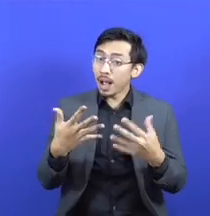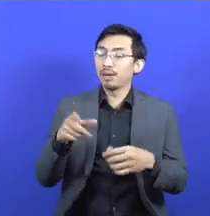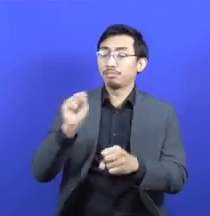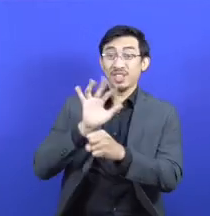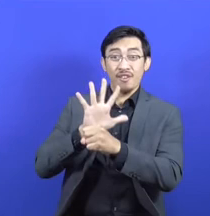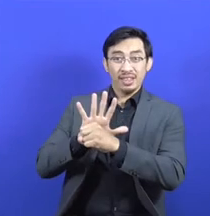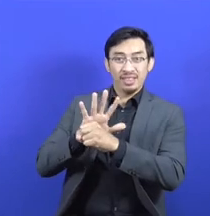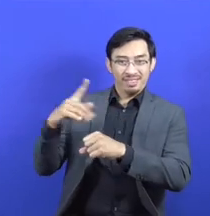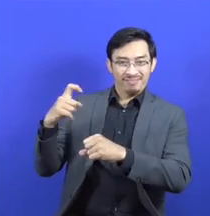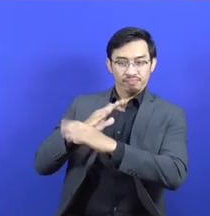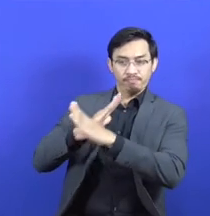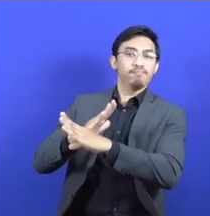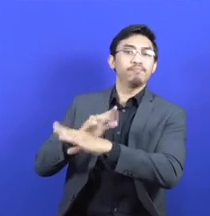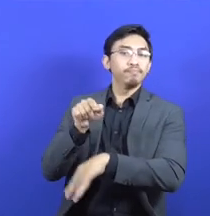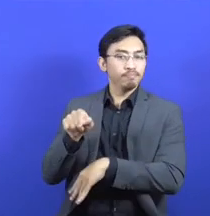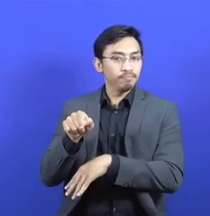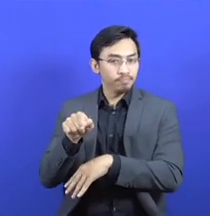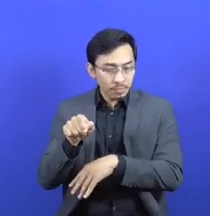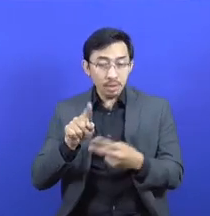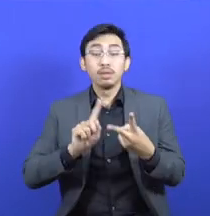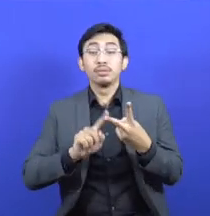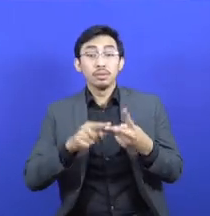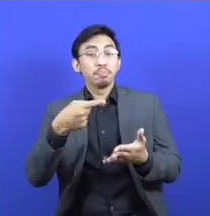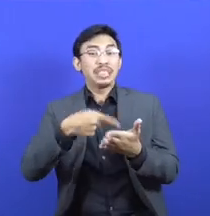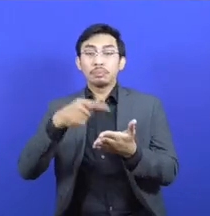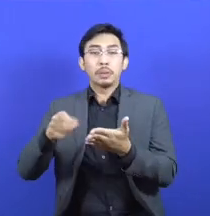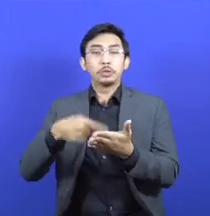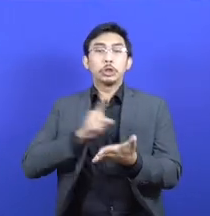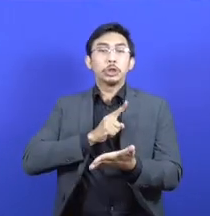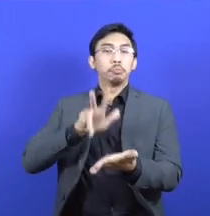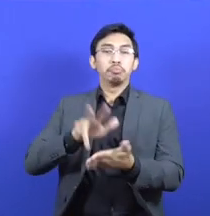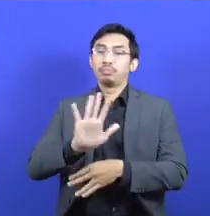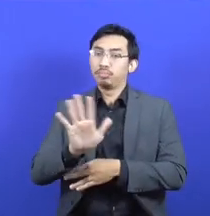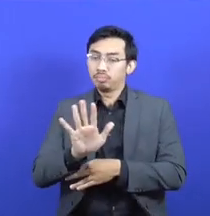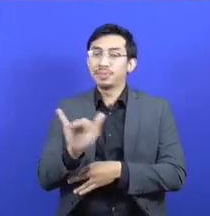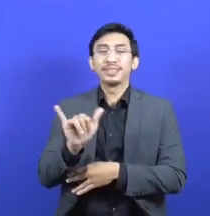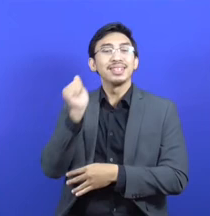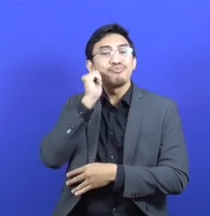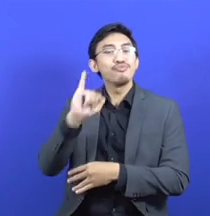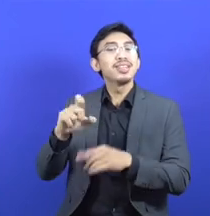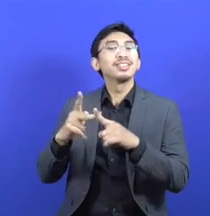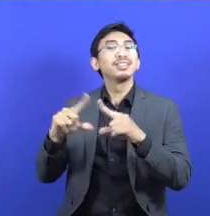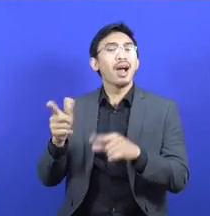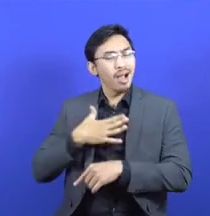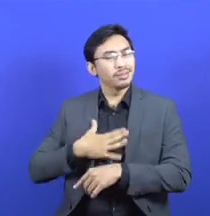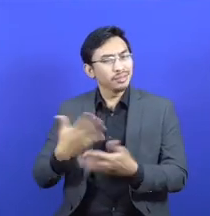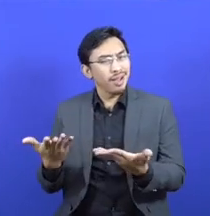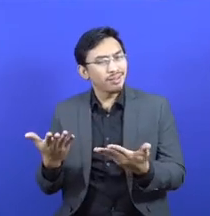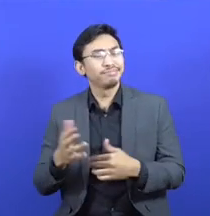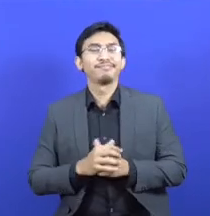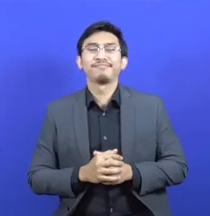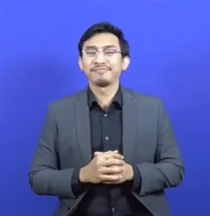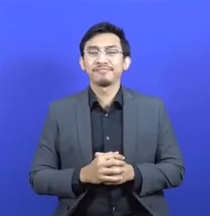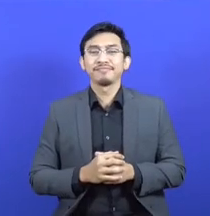nih ya, aman dari virus COVID-19 dan juga nggak dipecat semenang-menang kayak Ibu Ica ini. Kasihan tahu ceritanya. Kasihan